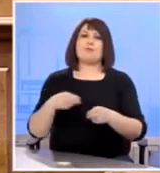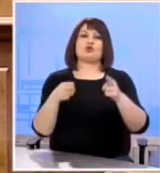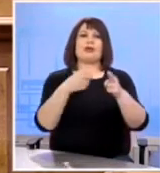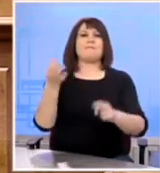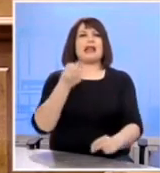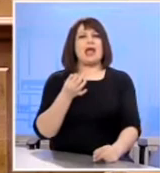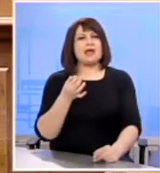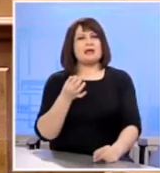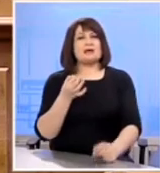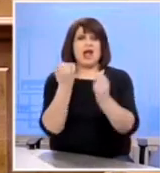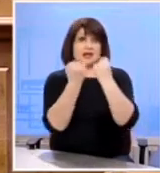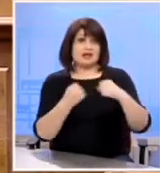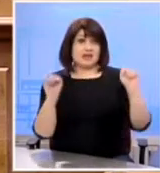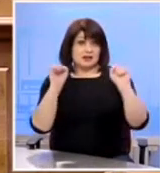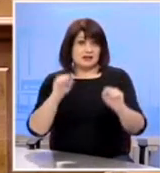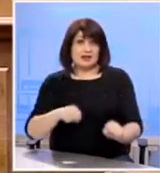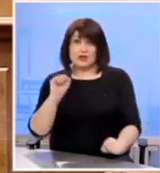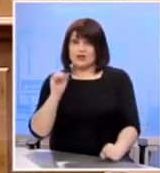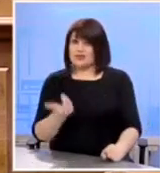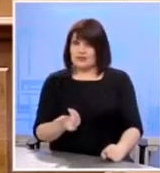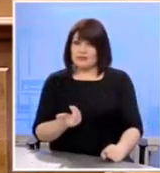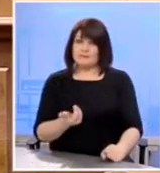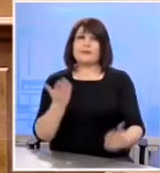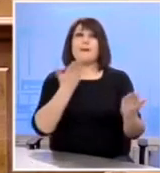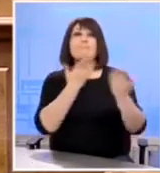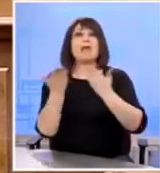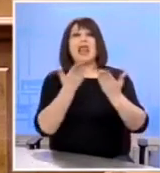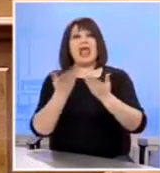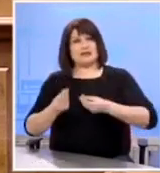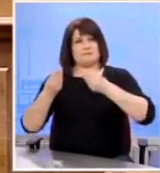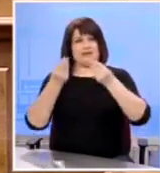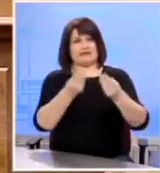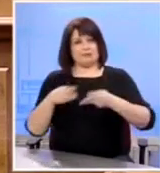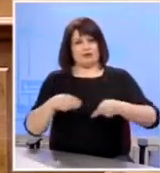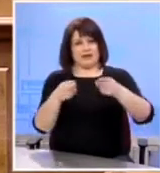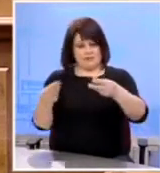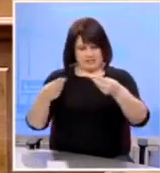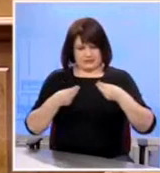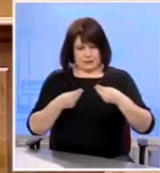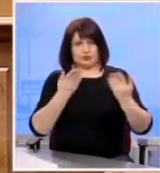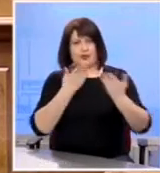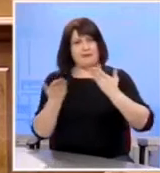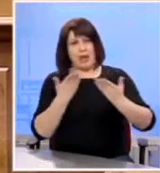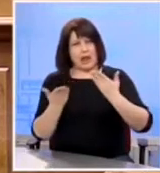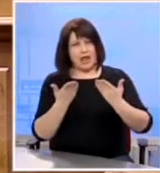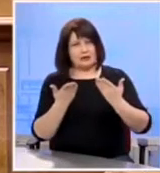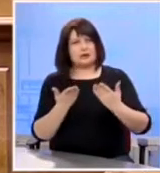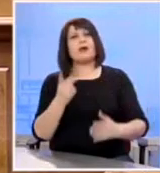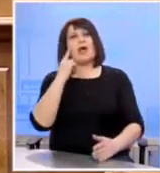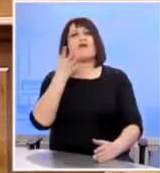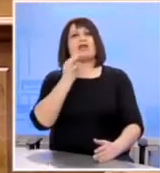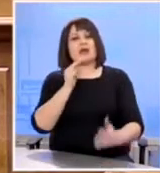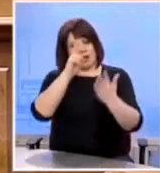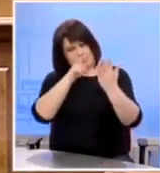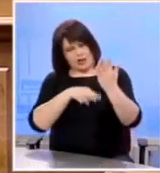ζήτημα της ανεξαρτησίας. Κατατέθηκε και μία μελέτη από το ποτάμι, την οποία είχαμε την ευκαιρία να δούμε,